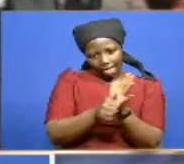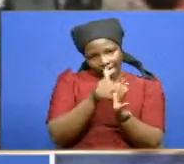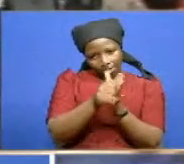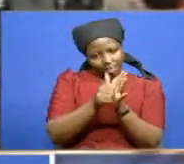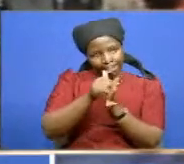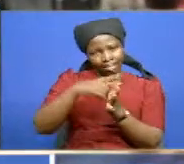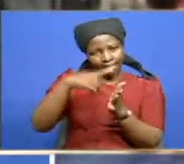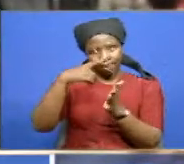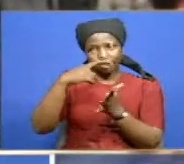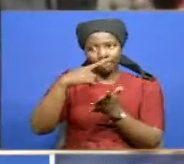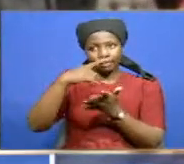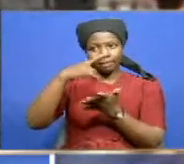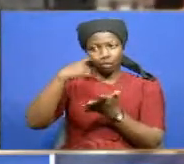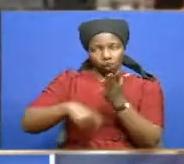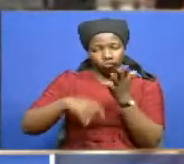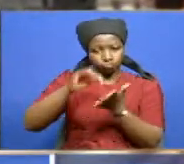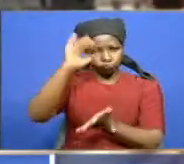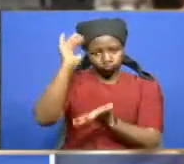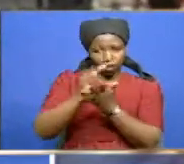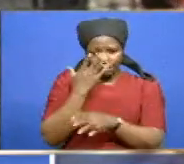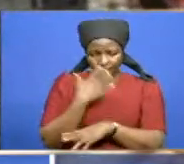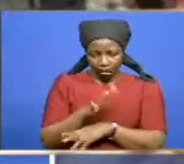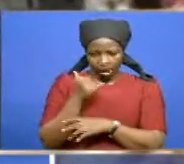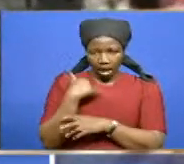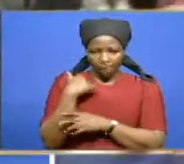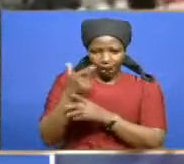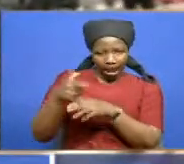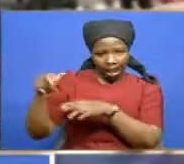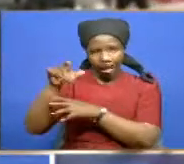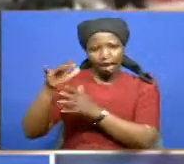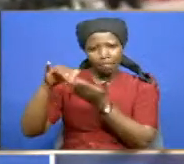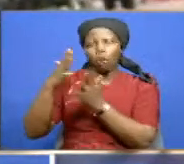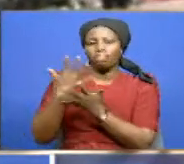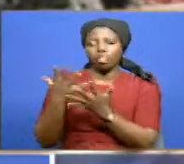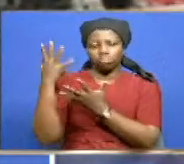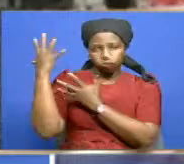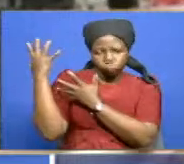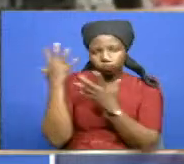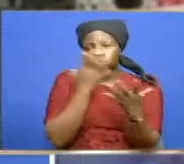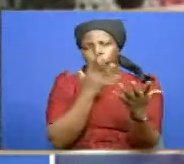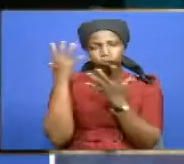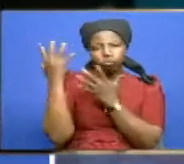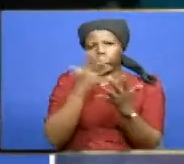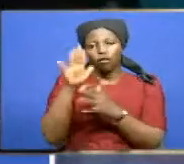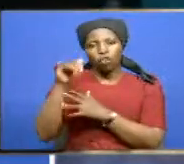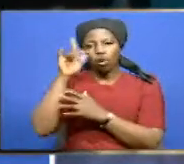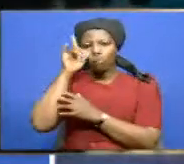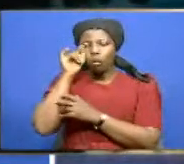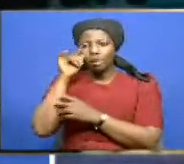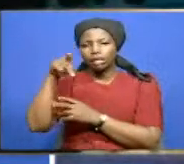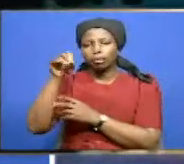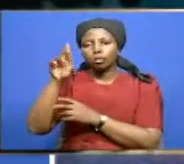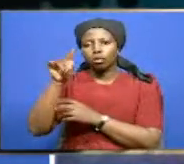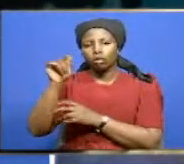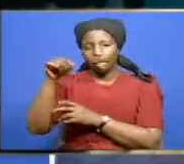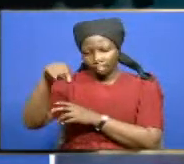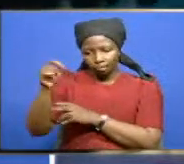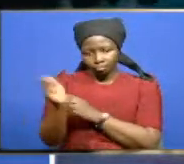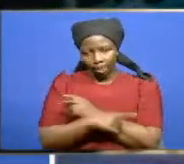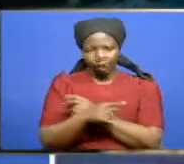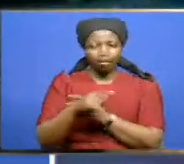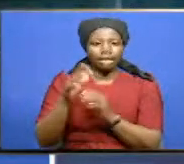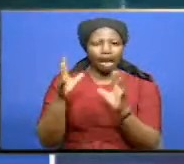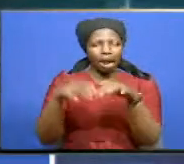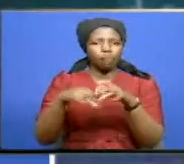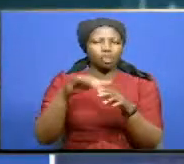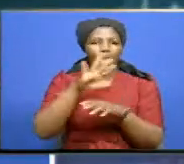kimeongeza kiwango cha mizigo kinachoondolewa kutoka bandari ya Mombasa. Mwezi huu, kampuni ya Africa Star Railway, ambayo